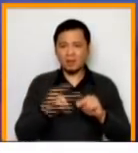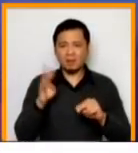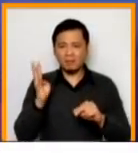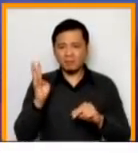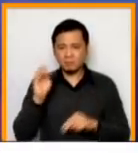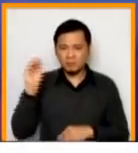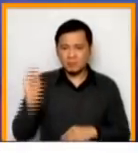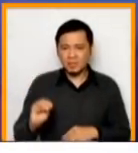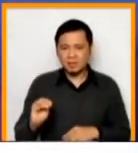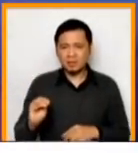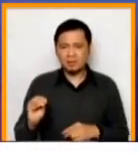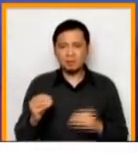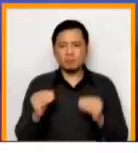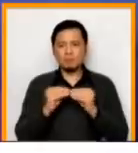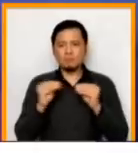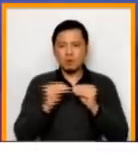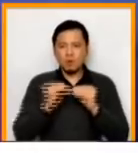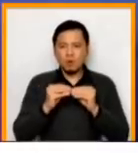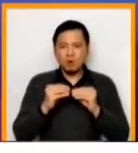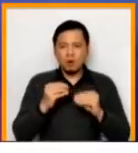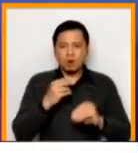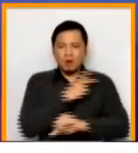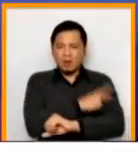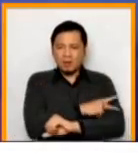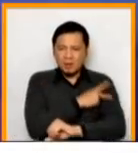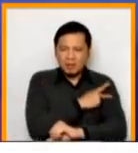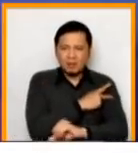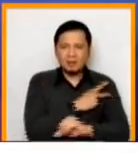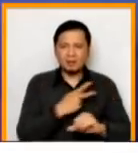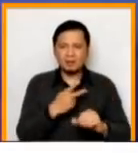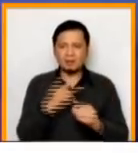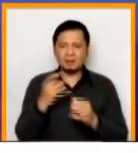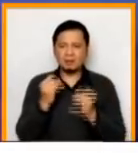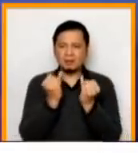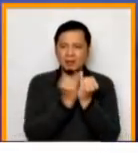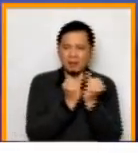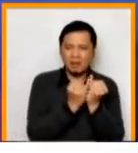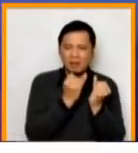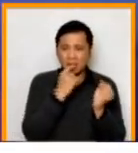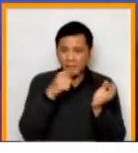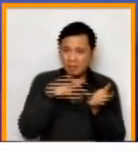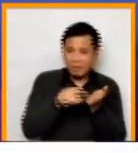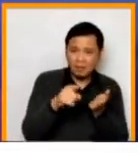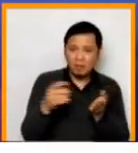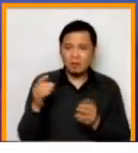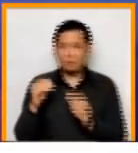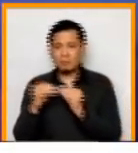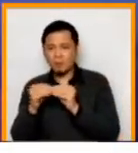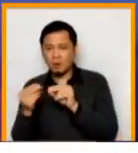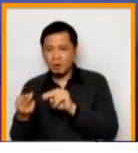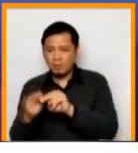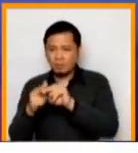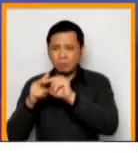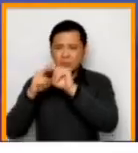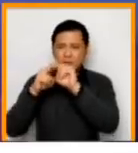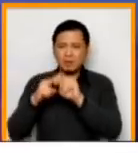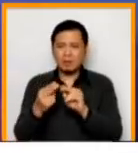babayan ng kilal. So muna po, nagindang ila na suluktun. No? That is why